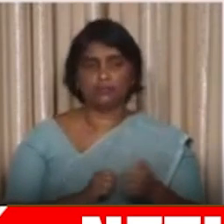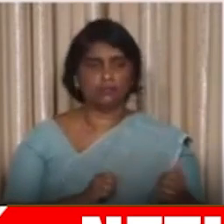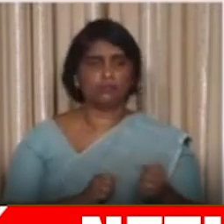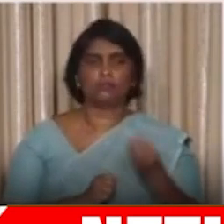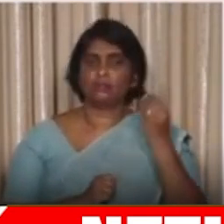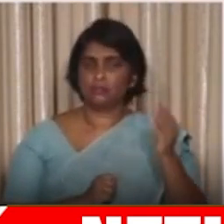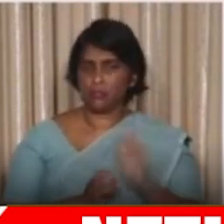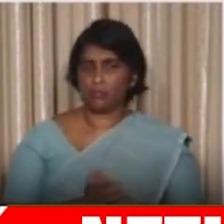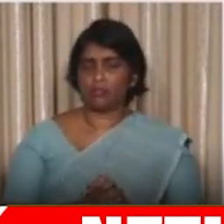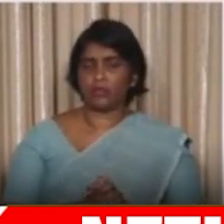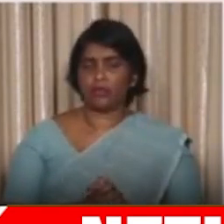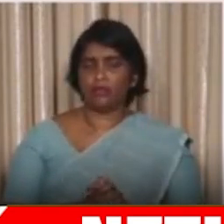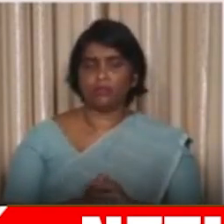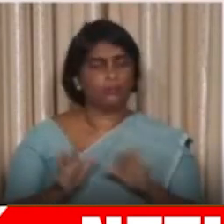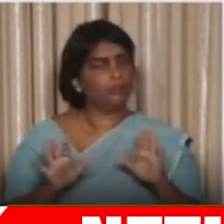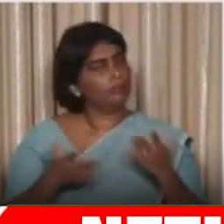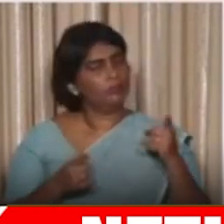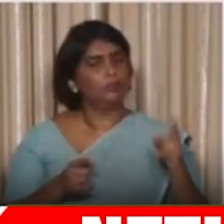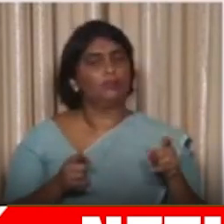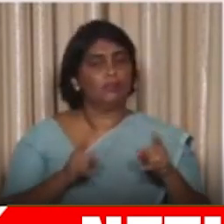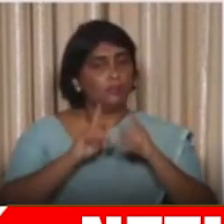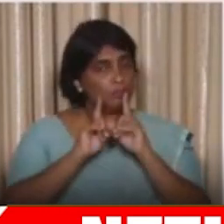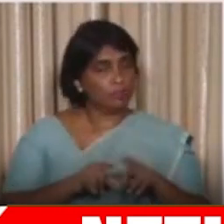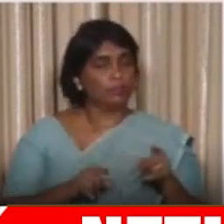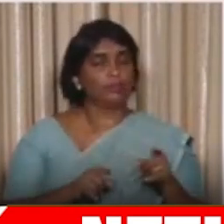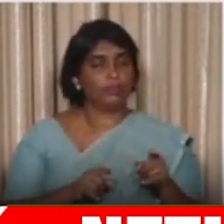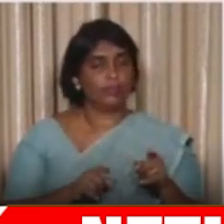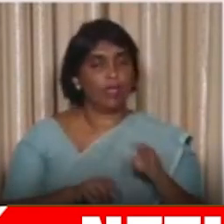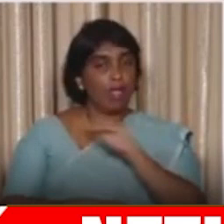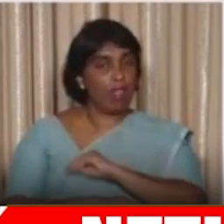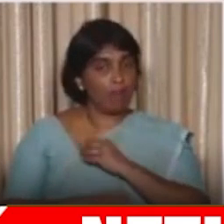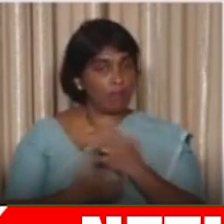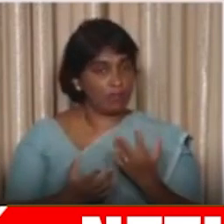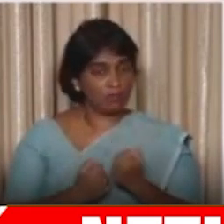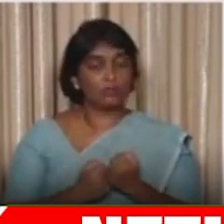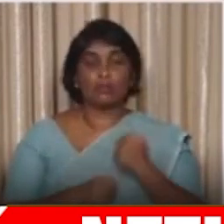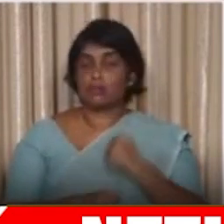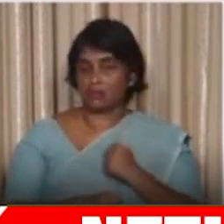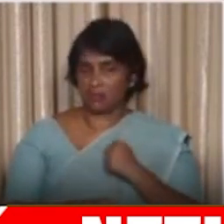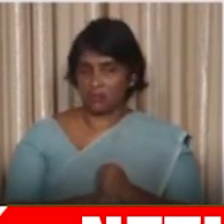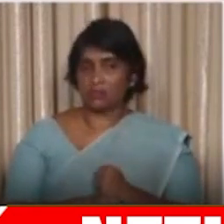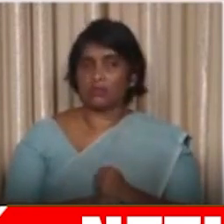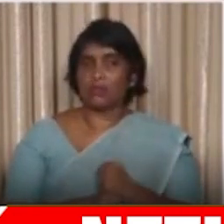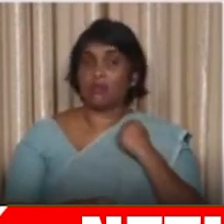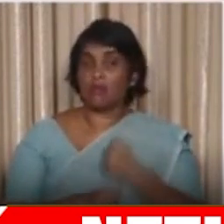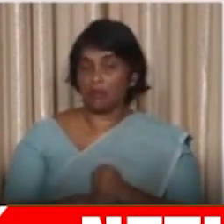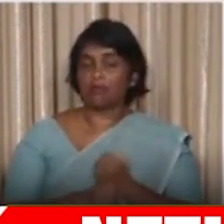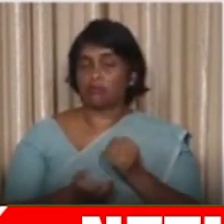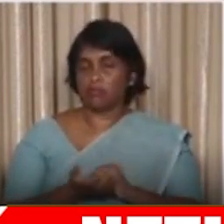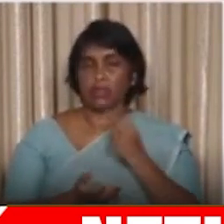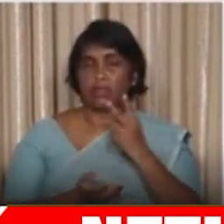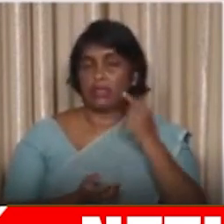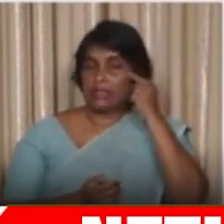දඬුවම් දෙන්න ඕන. නැතුව මේක ලාභ ගන්න නම් ආණ්ඩුවට ආණ්ඩුව දෙපාරක්